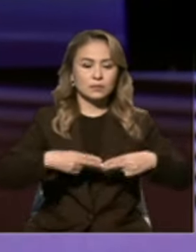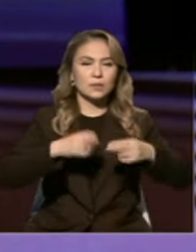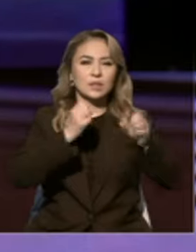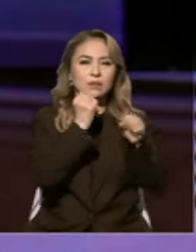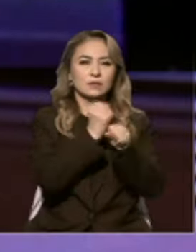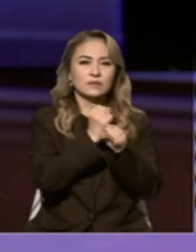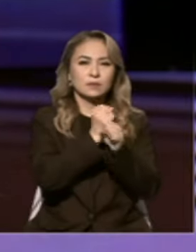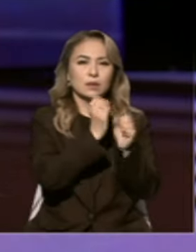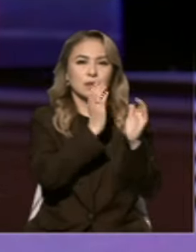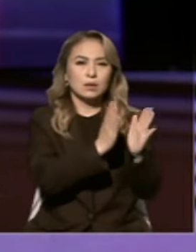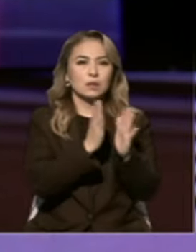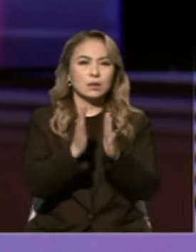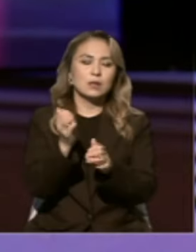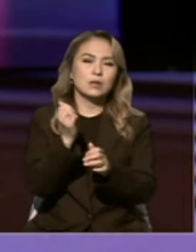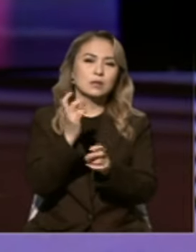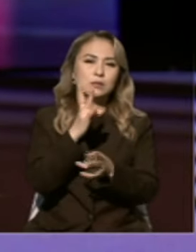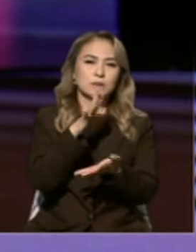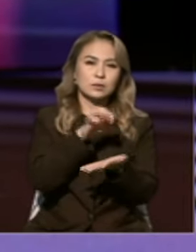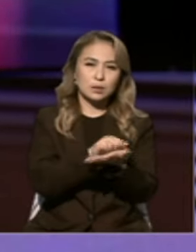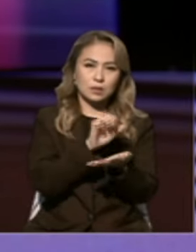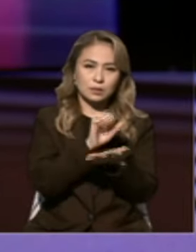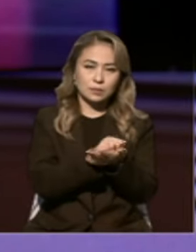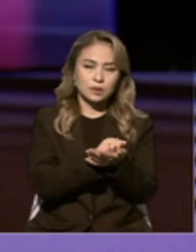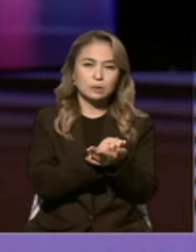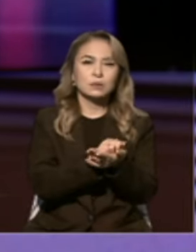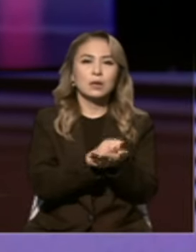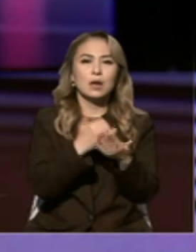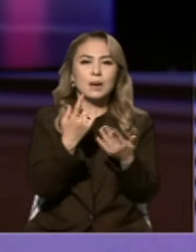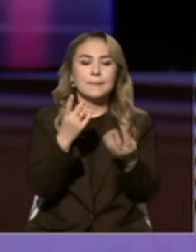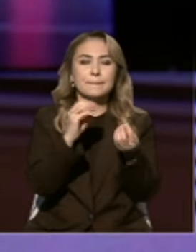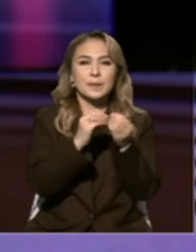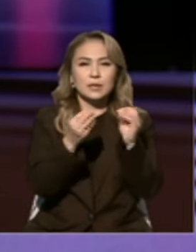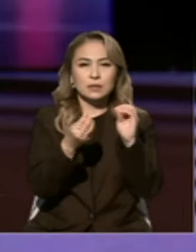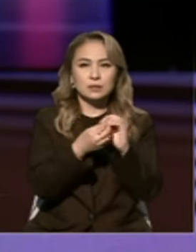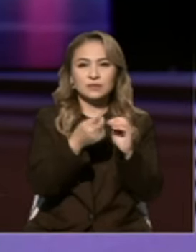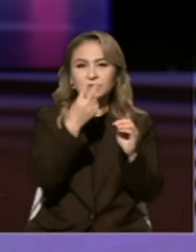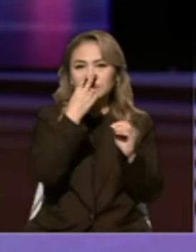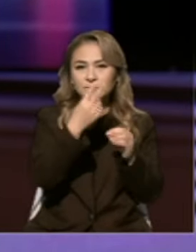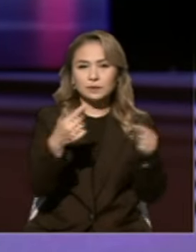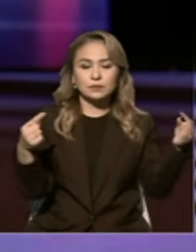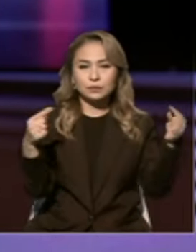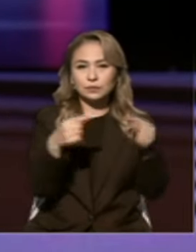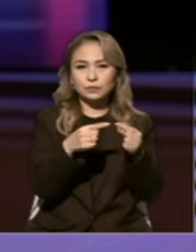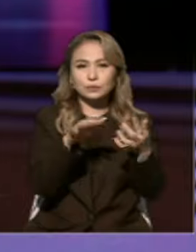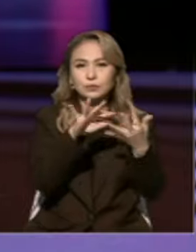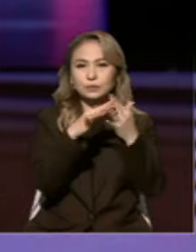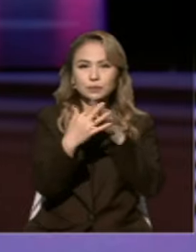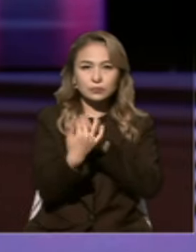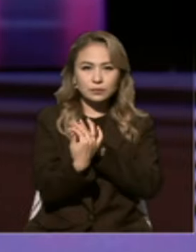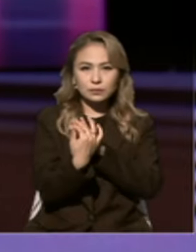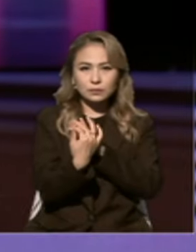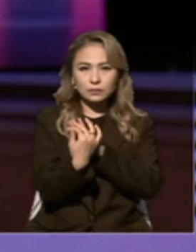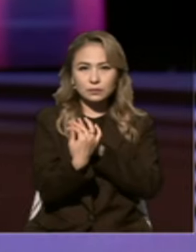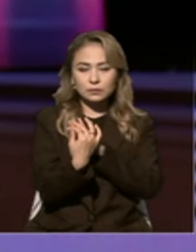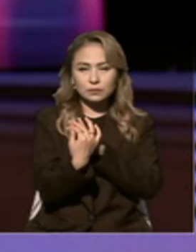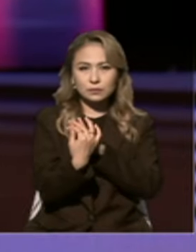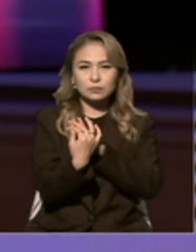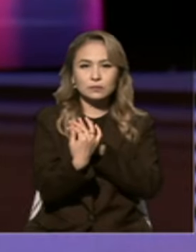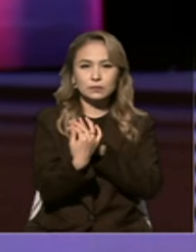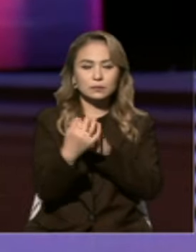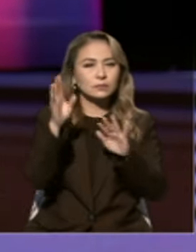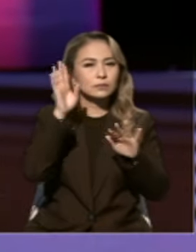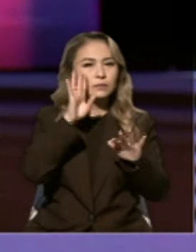келтірумен айналысуымыз керек деп отырмыз ғой. Енді бір мәселе көзіміз жеткен. ауылдардағы мына